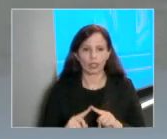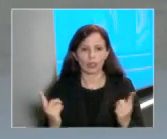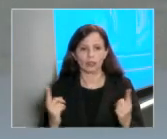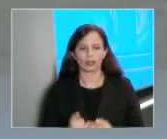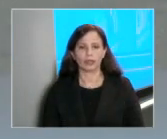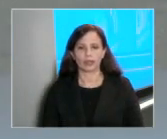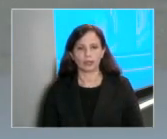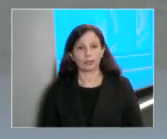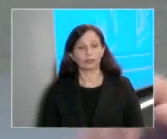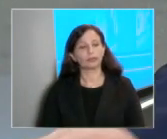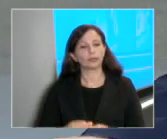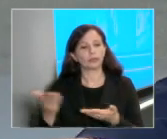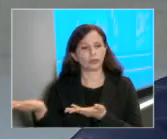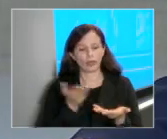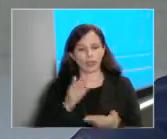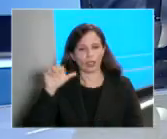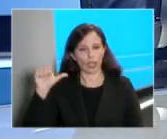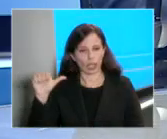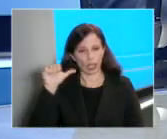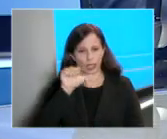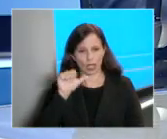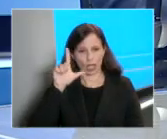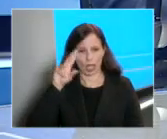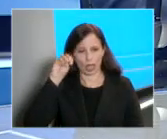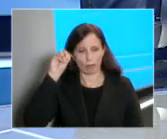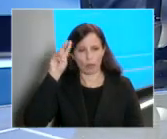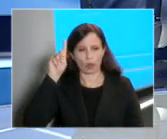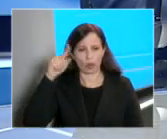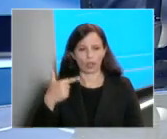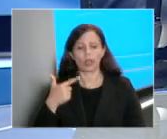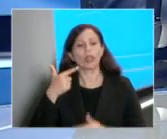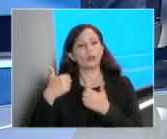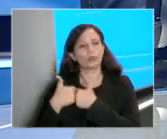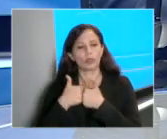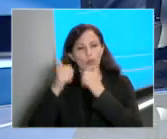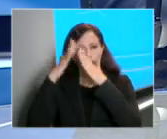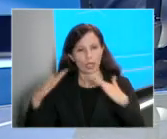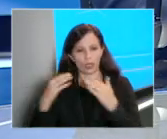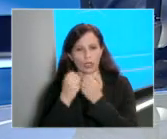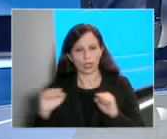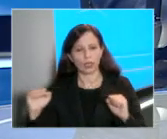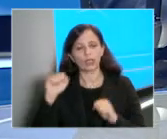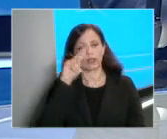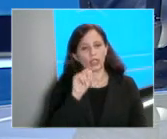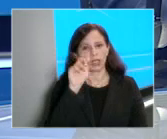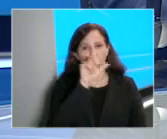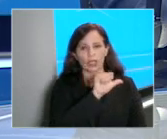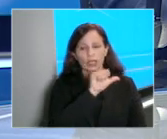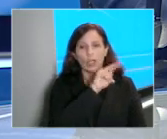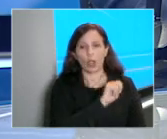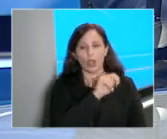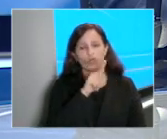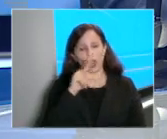באולפן 2, איתי אלמוג בר, חבר מועצת מודיעין, התמודד במחנה הדמוקרטי, ונפתלי נאור, התמודד במסגרת הפריימריז בליכוד. שלום. בוקר טוב,